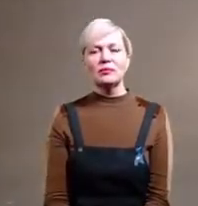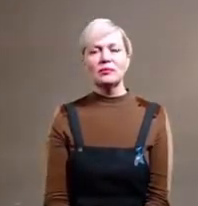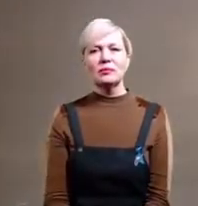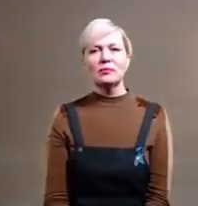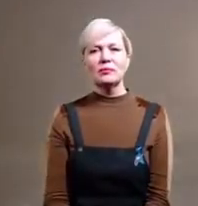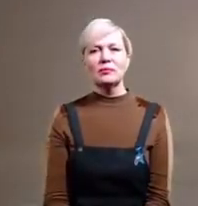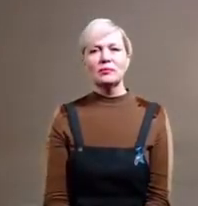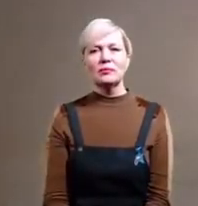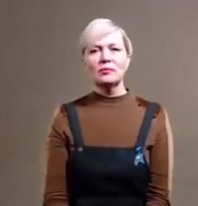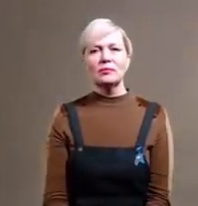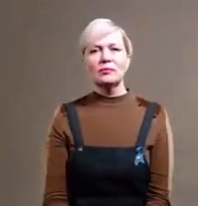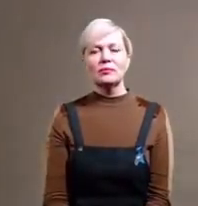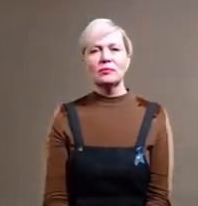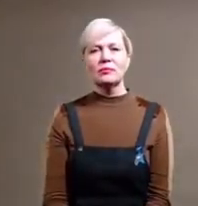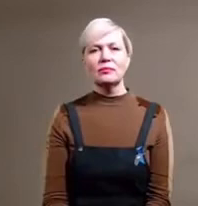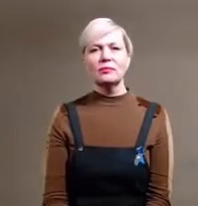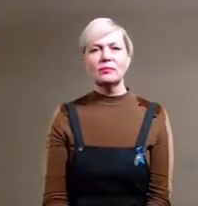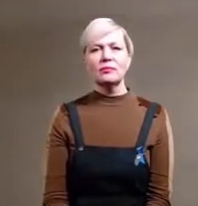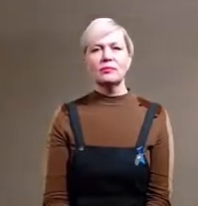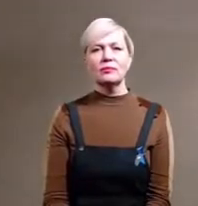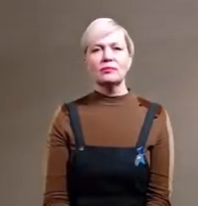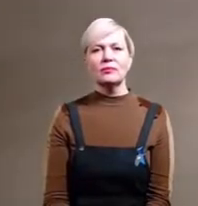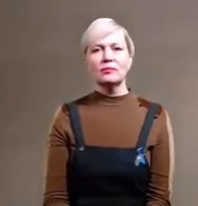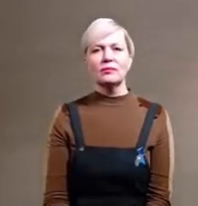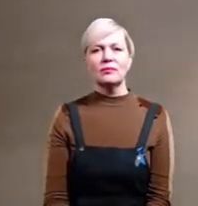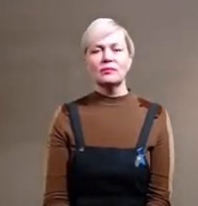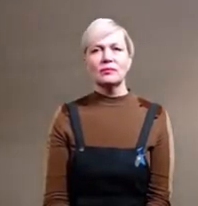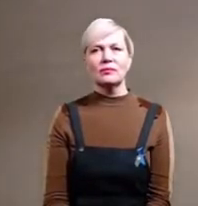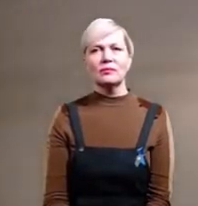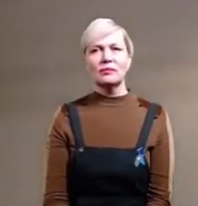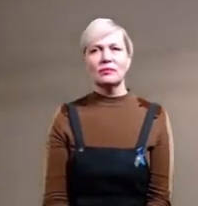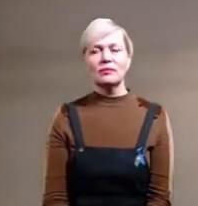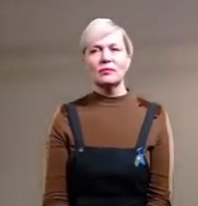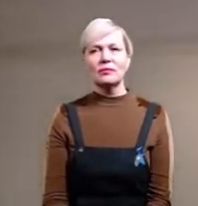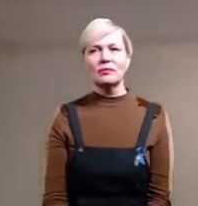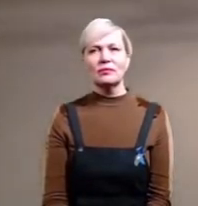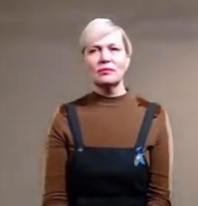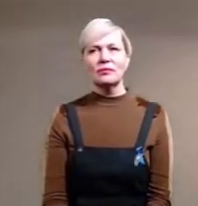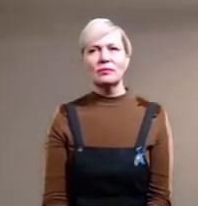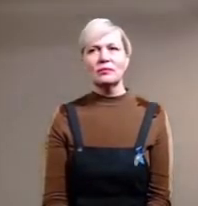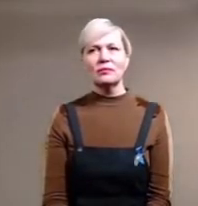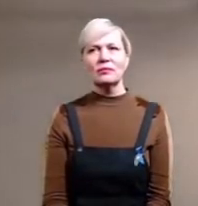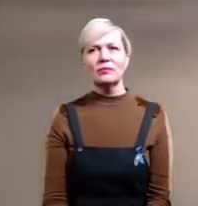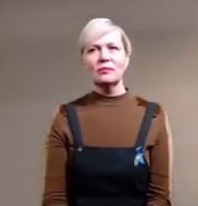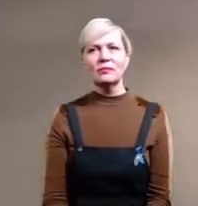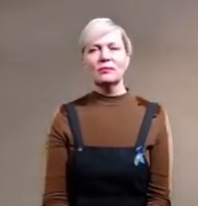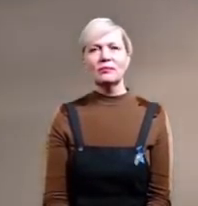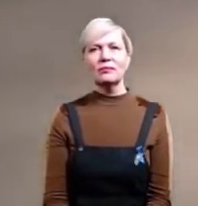Дея, мама, дея.